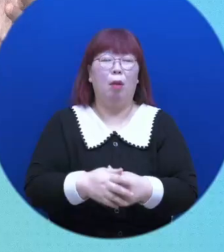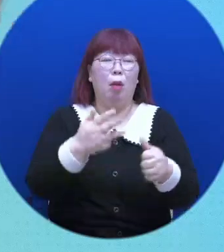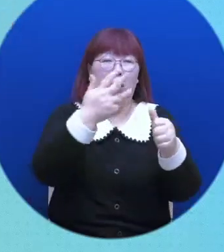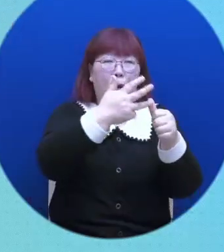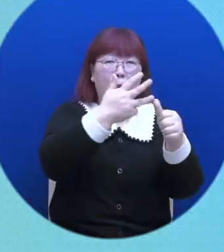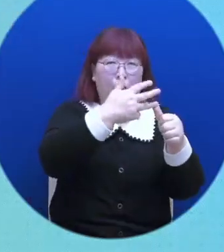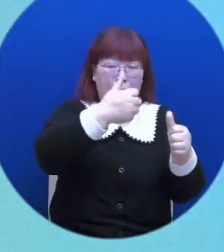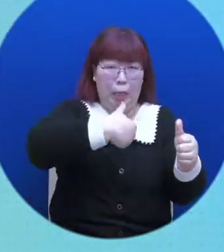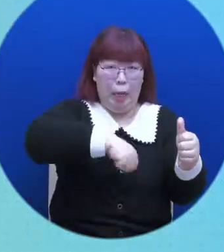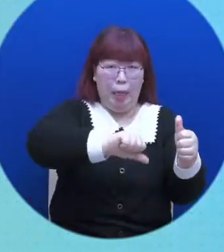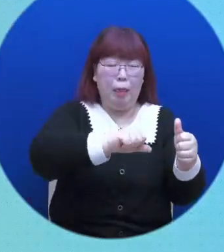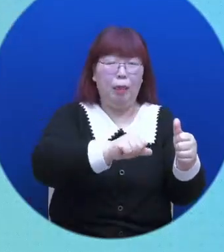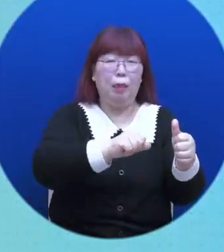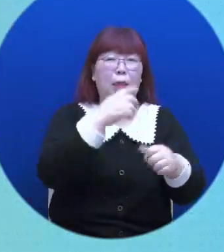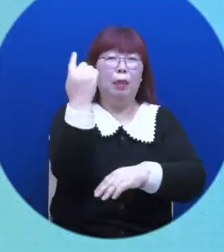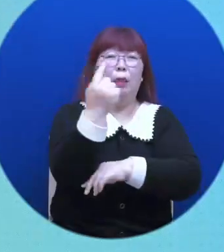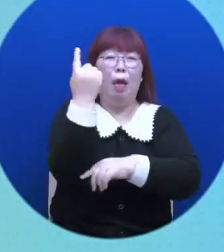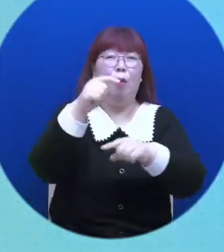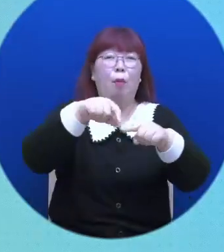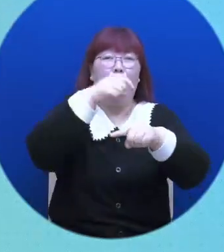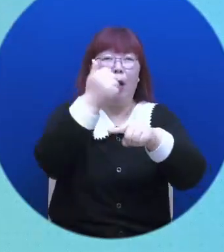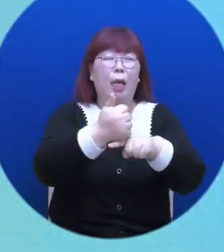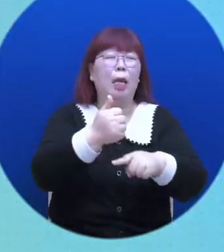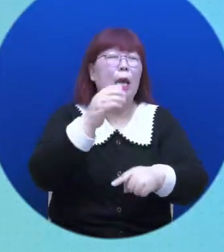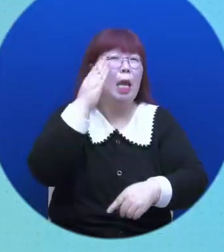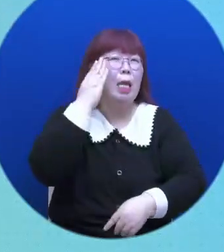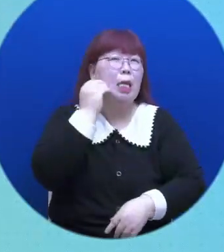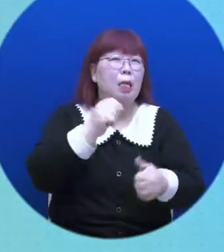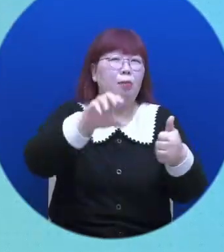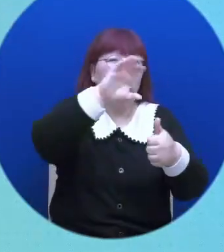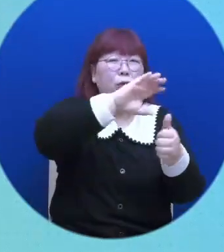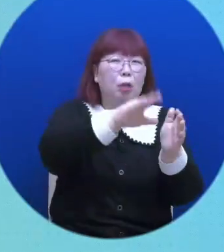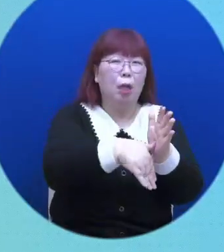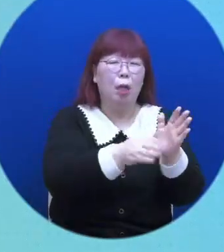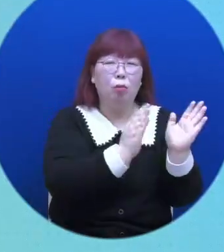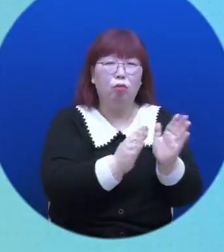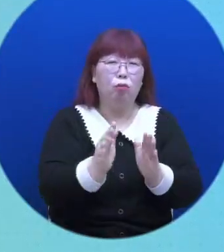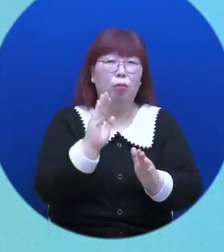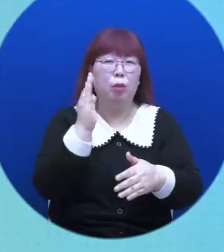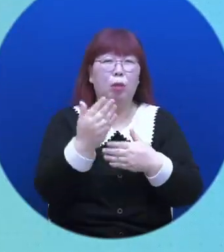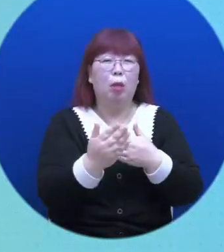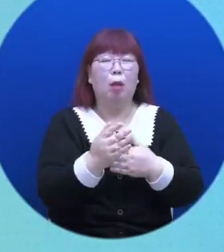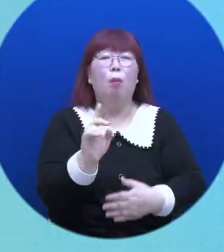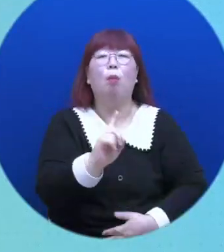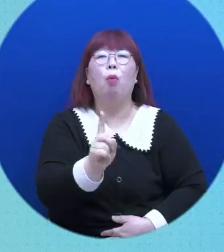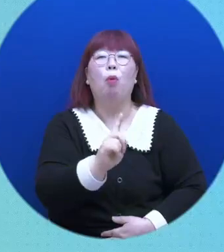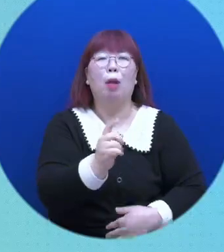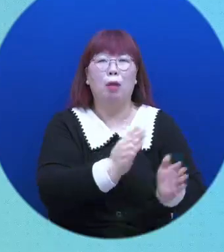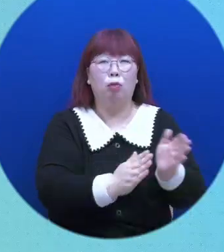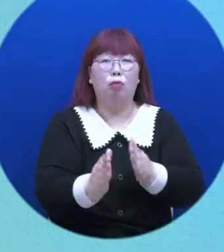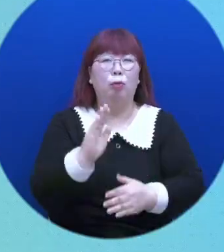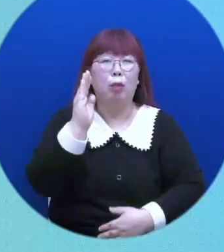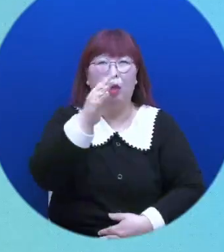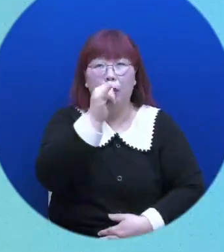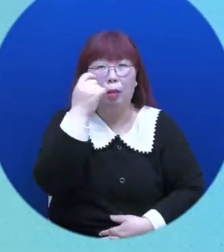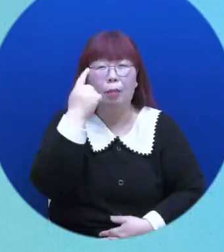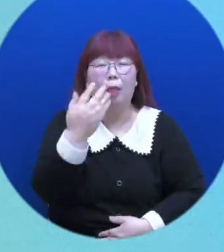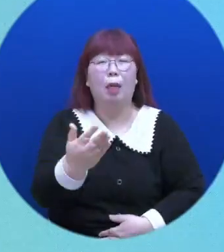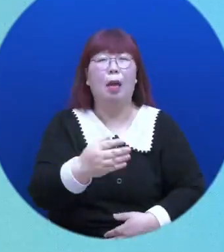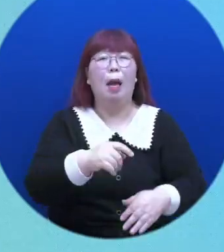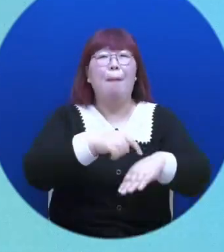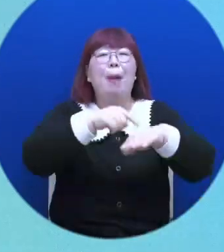아들 다윗에게 기름 붓다라고 할 때 준비되어 있다면 무엇이 준비되어 있을까? 그